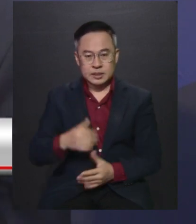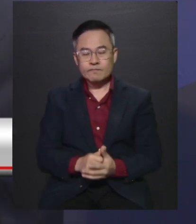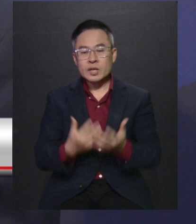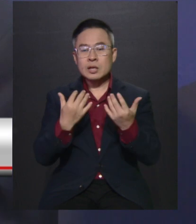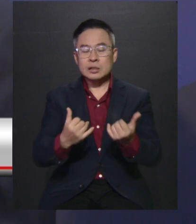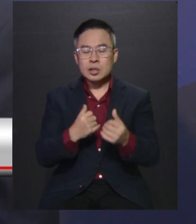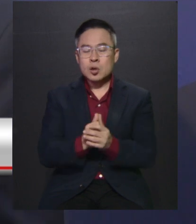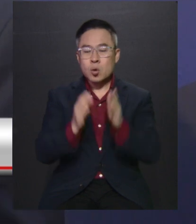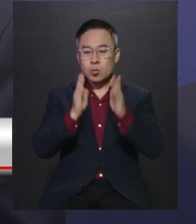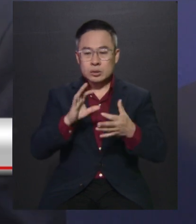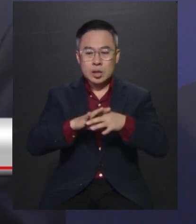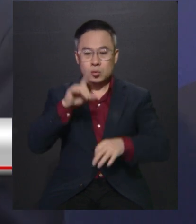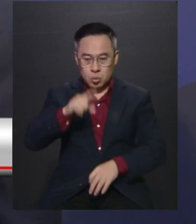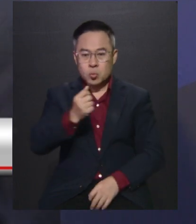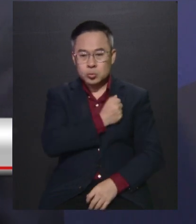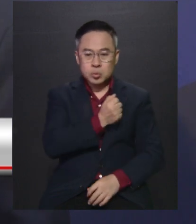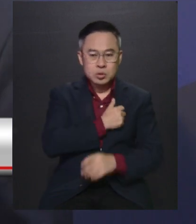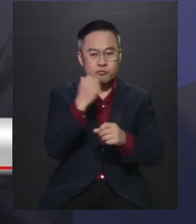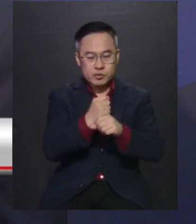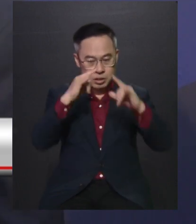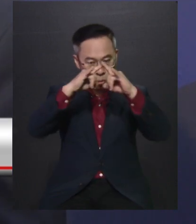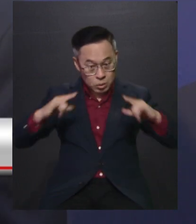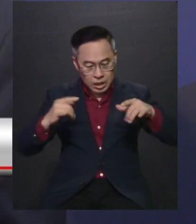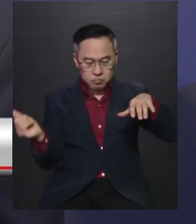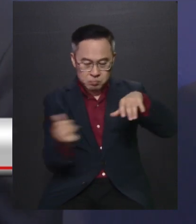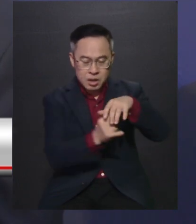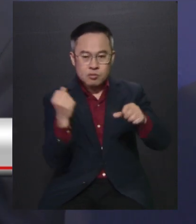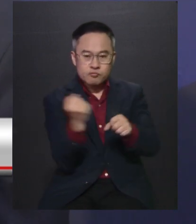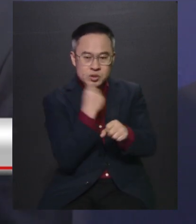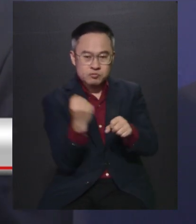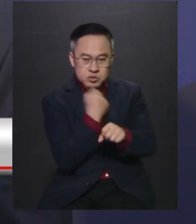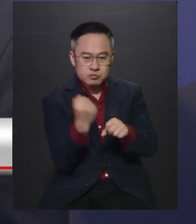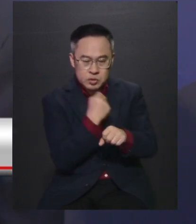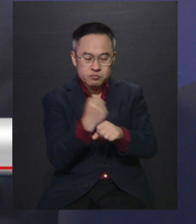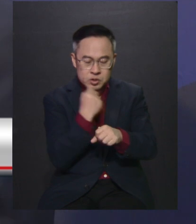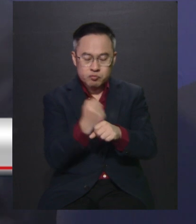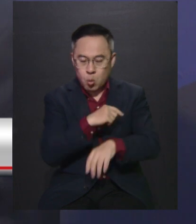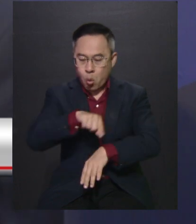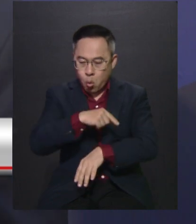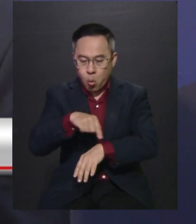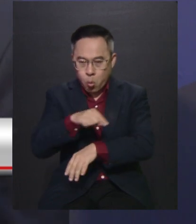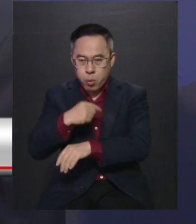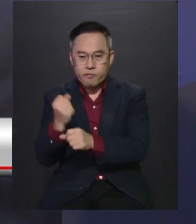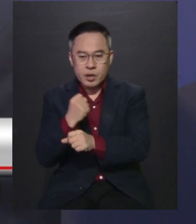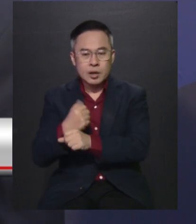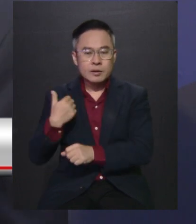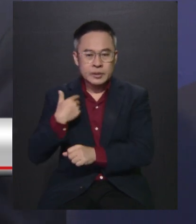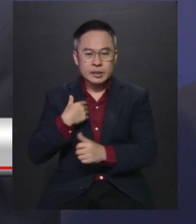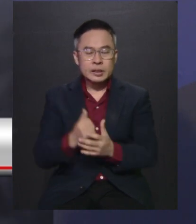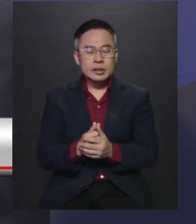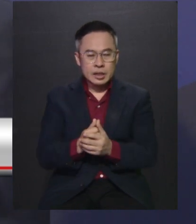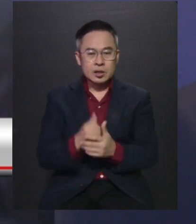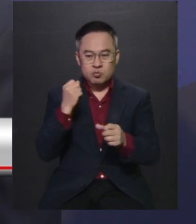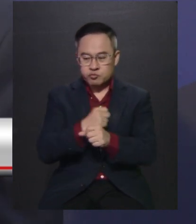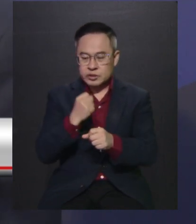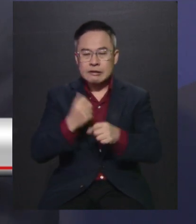นะครับเพราะว่าจะมีการเก็บตัวอย่างต่อเนื่องมีการฝึกซ้อมที่เข้มข้นมากนะครับแล้วก็สิ่งที่เราต้องการก็คือว่าการทำงาน